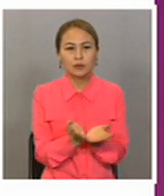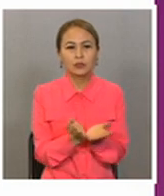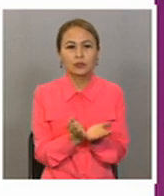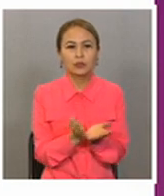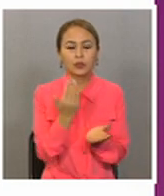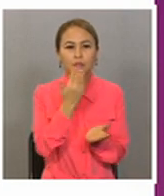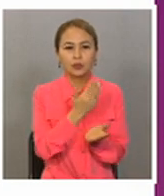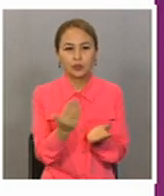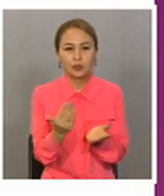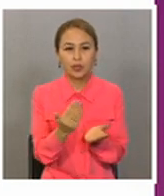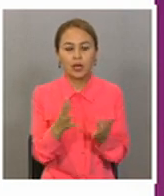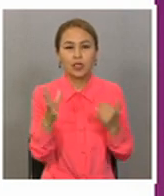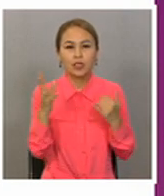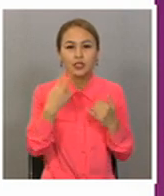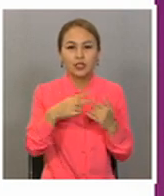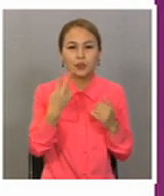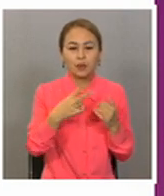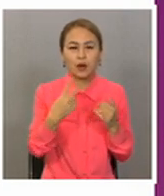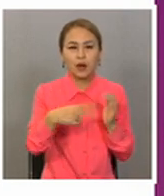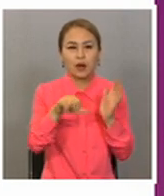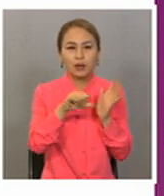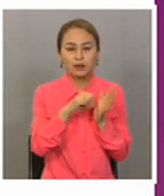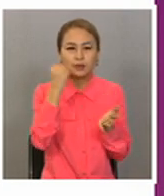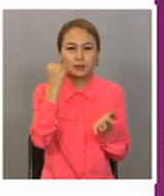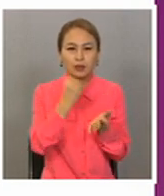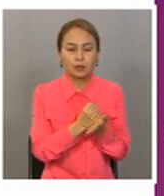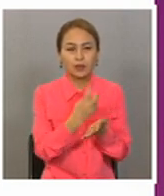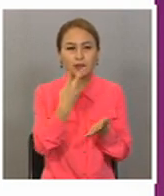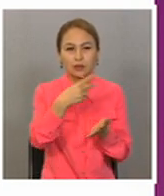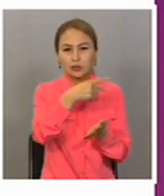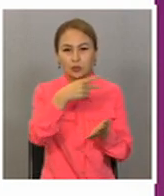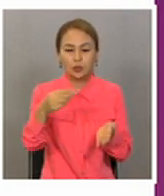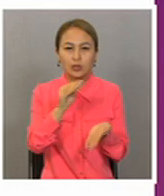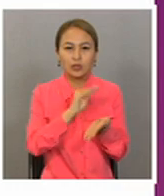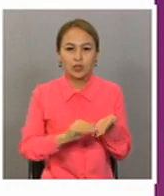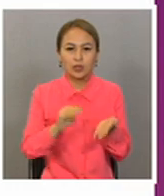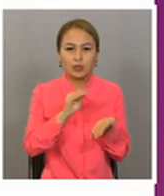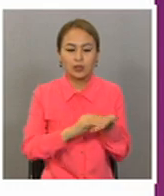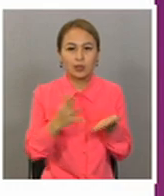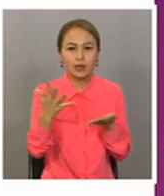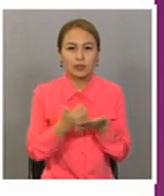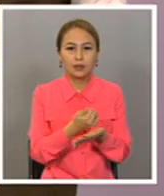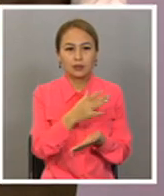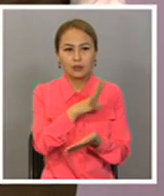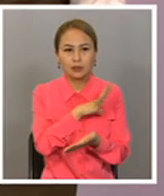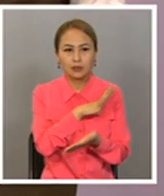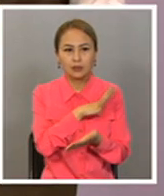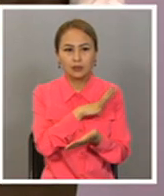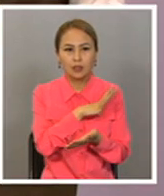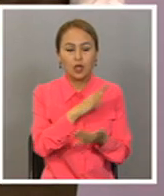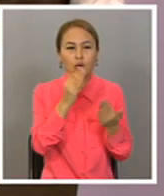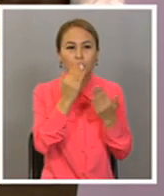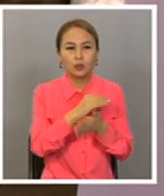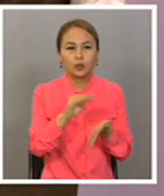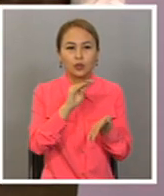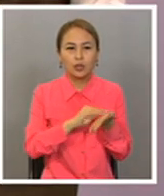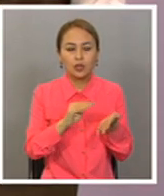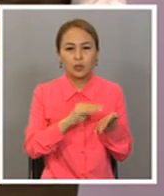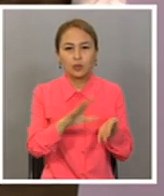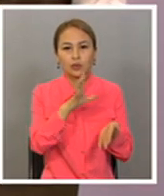Бұнда 26 таңбамен екі жолға жазылған жазу анықталған. Бұл жазудың